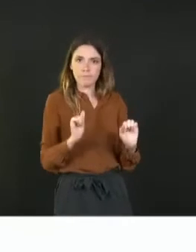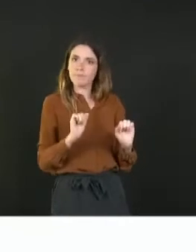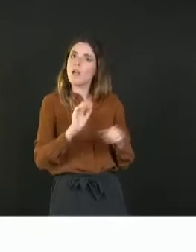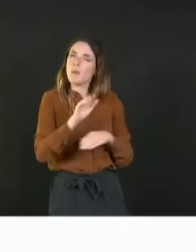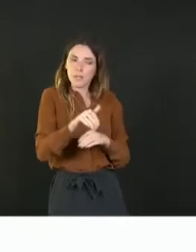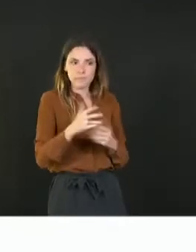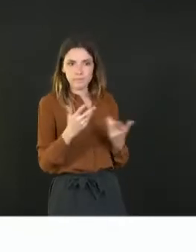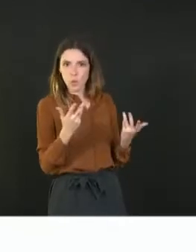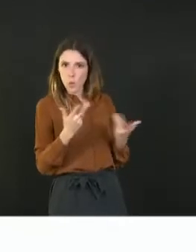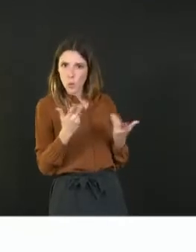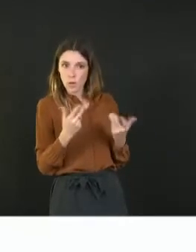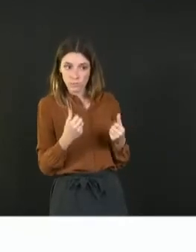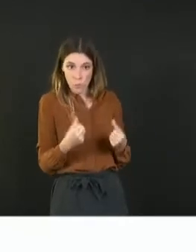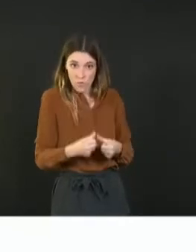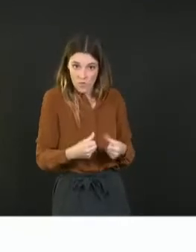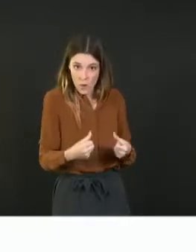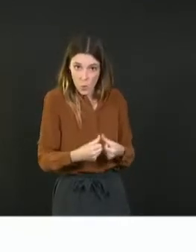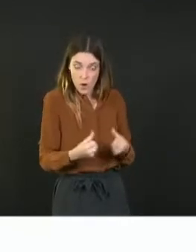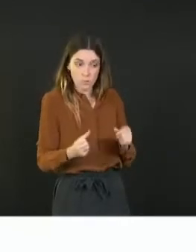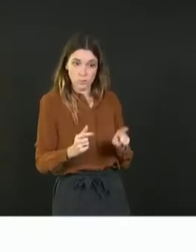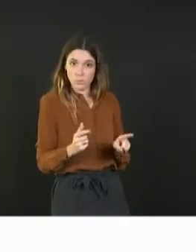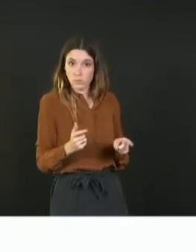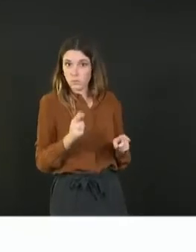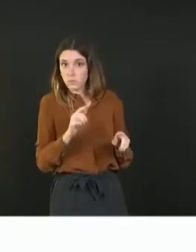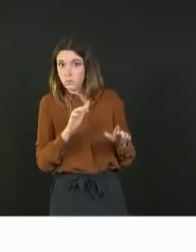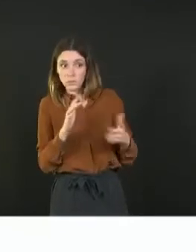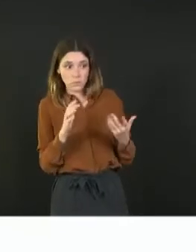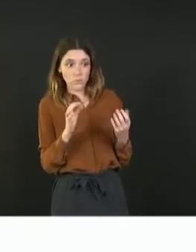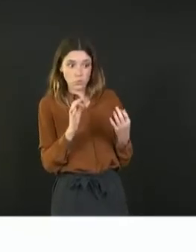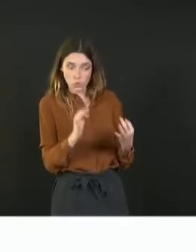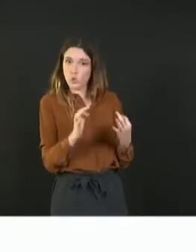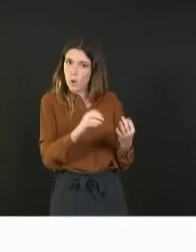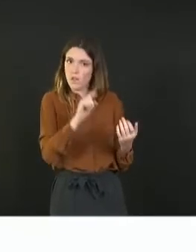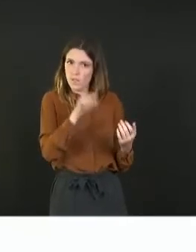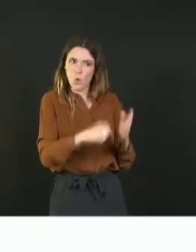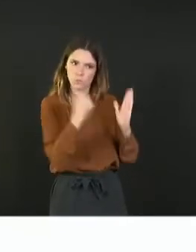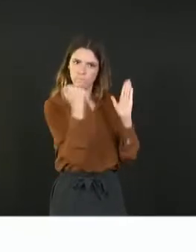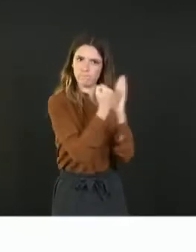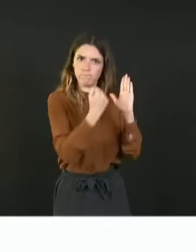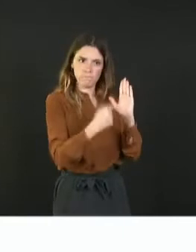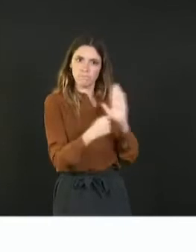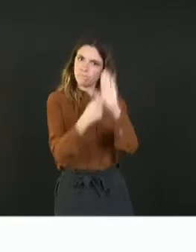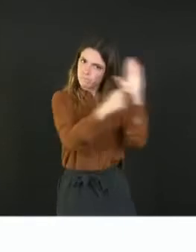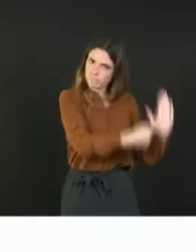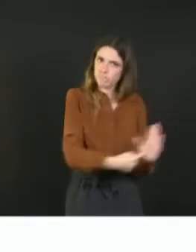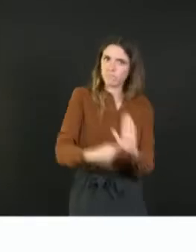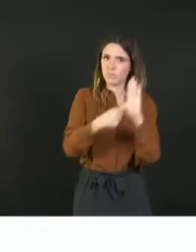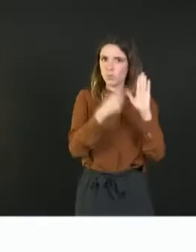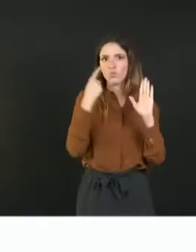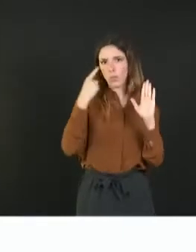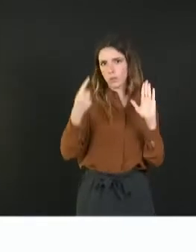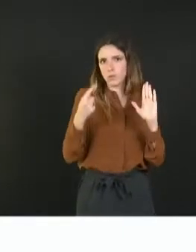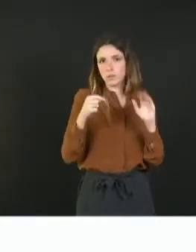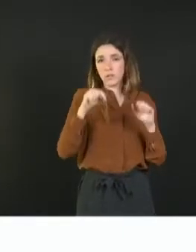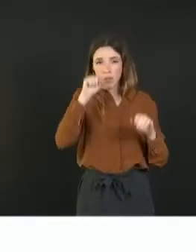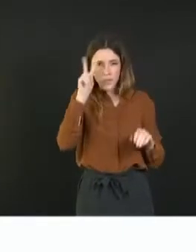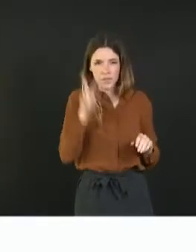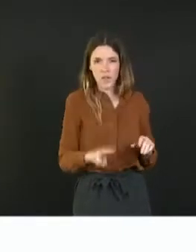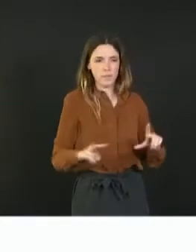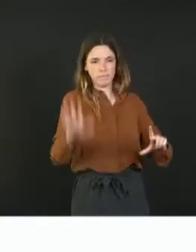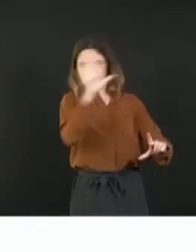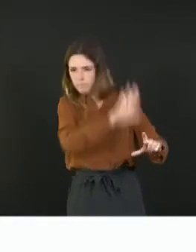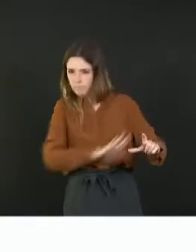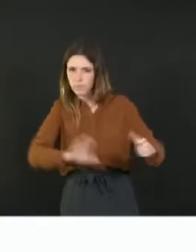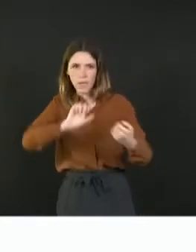dont on parle, qui ont été mis en place, ça serait bien qu'ils soient identifiés comme tels et qu'on ait une carte de